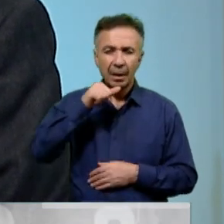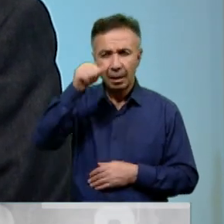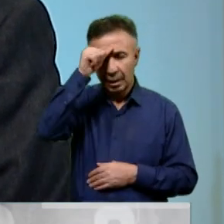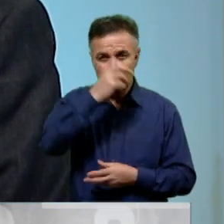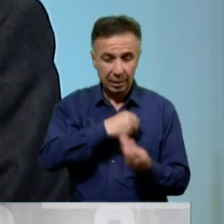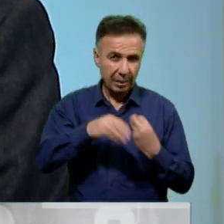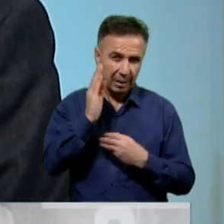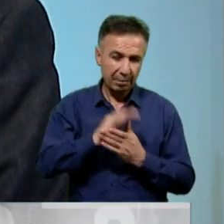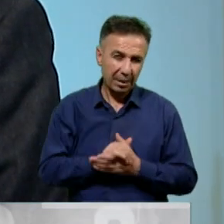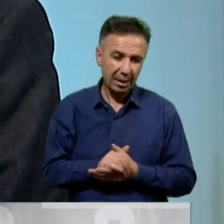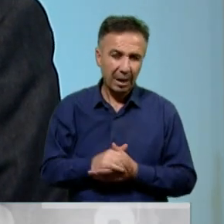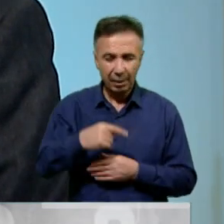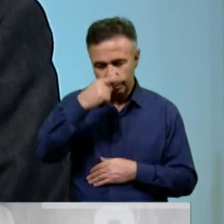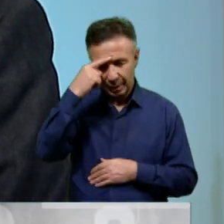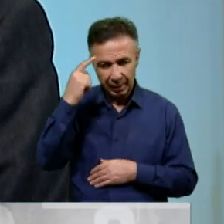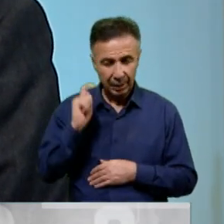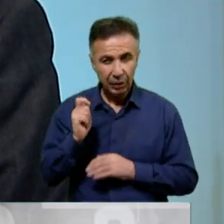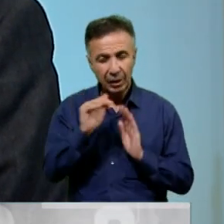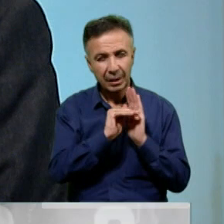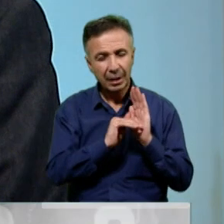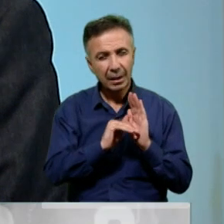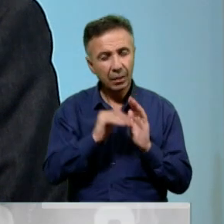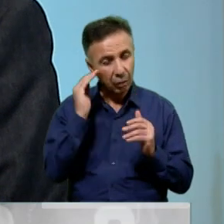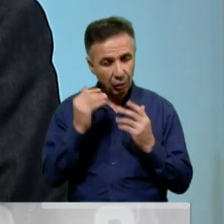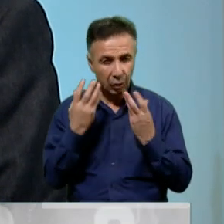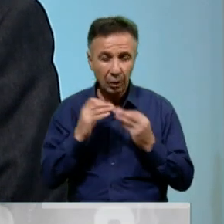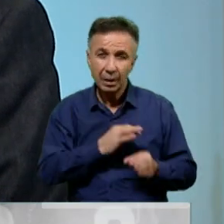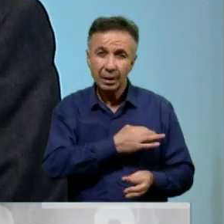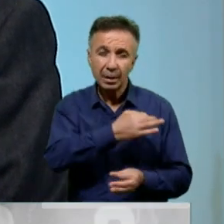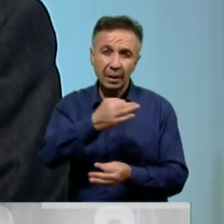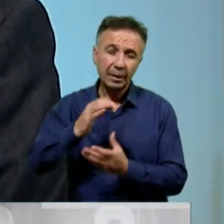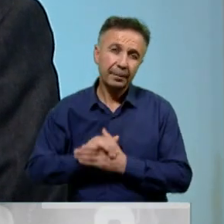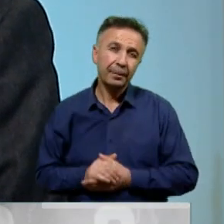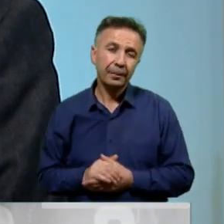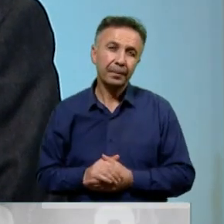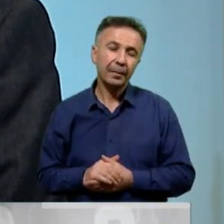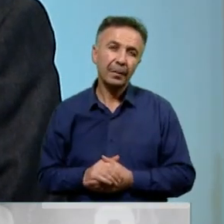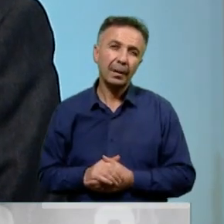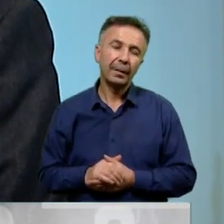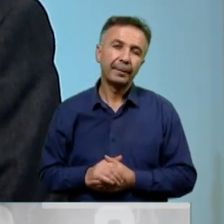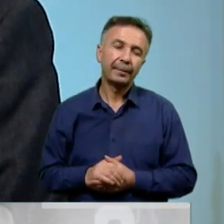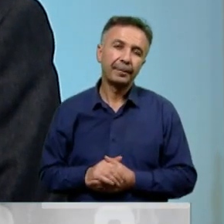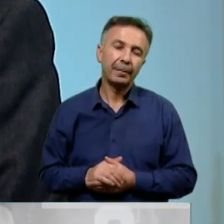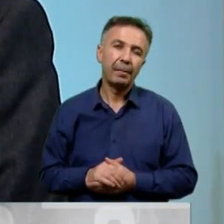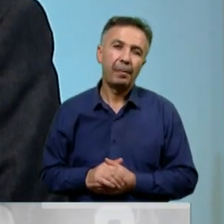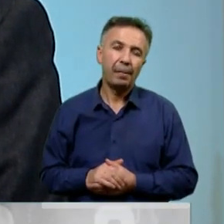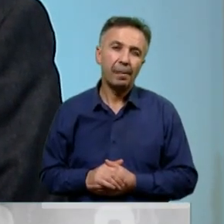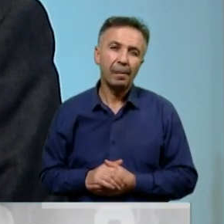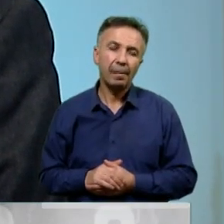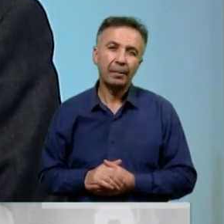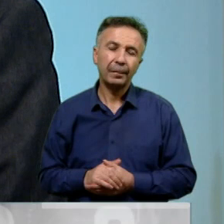ancak belirli şartları taşıyan insanların, yani velillahi alennes ayet-i